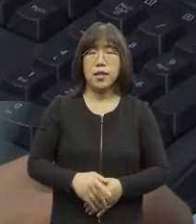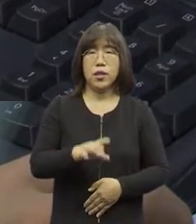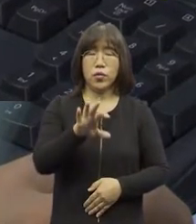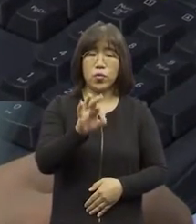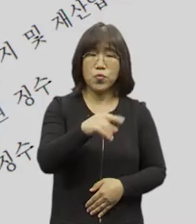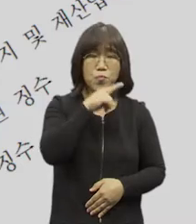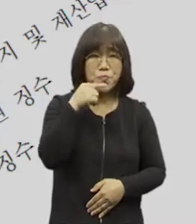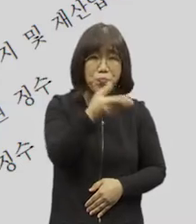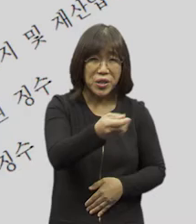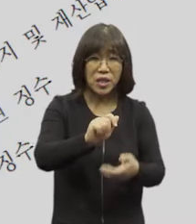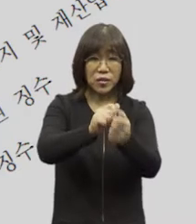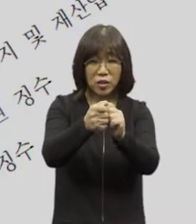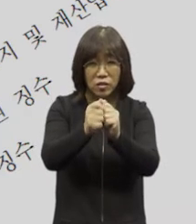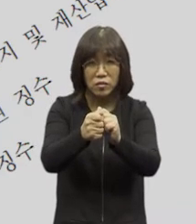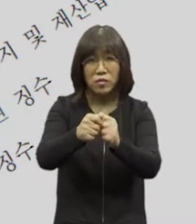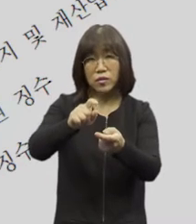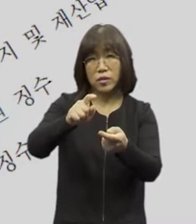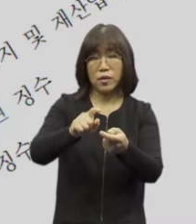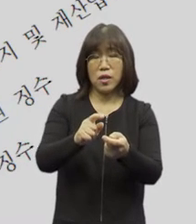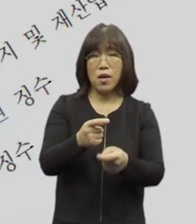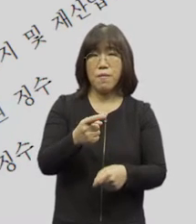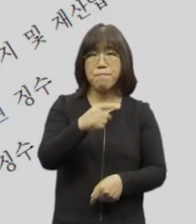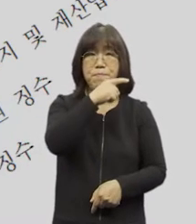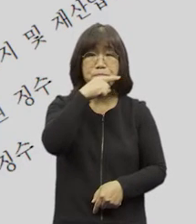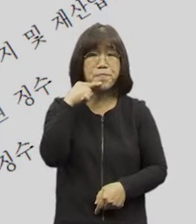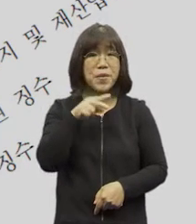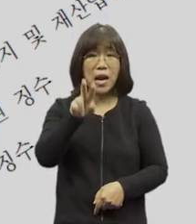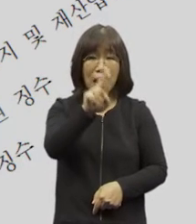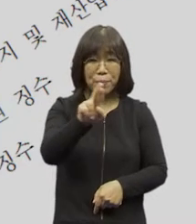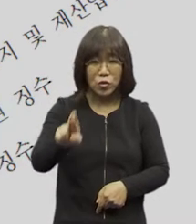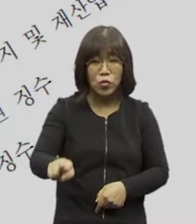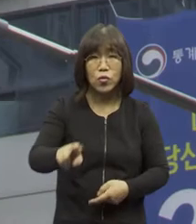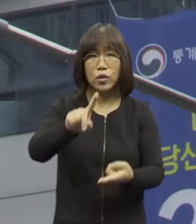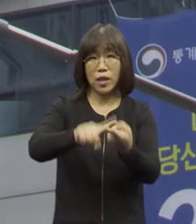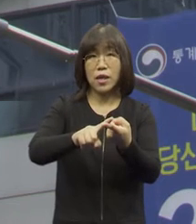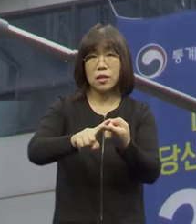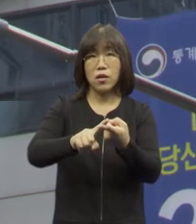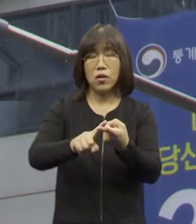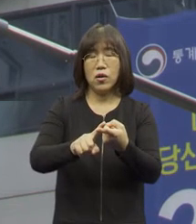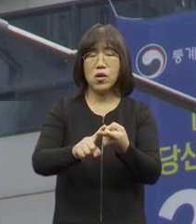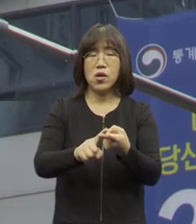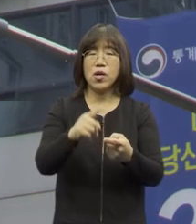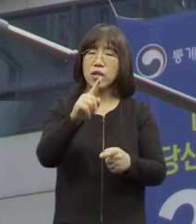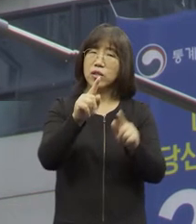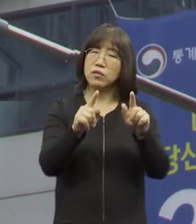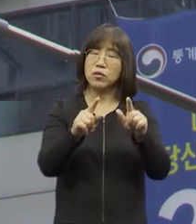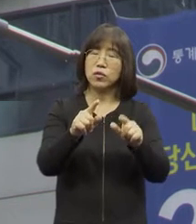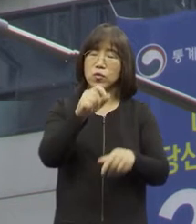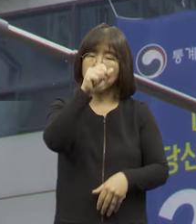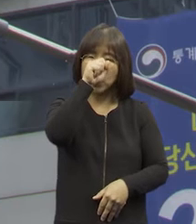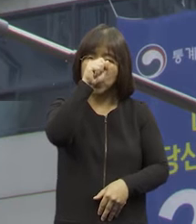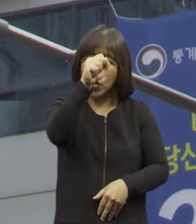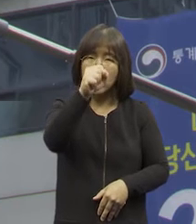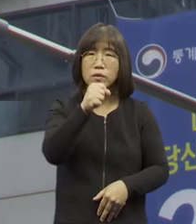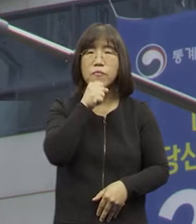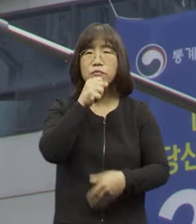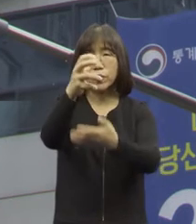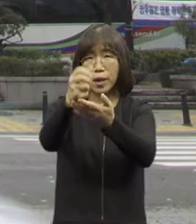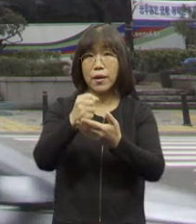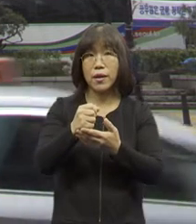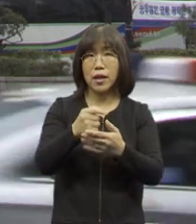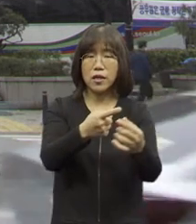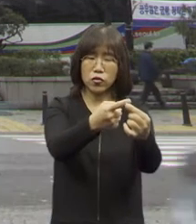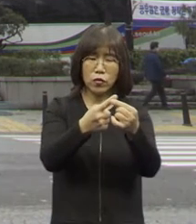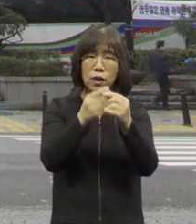대한 적극적인 채권 압류 노력을 통해 체납액을 징수한 신탁 재산 채권 압류 사례로 15건의